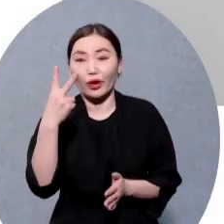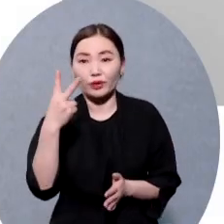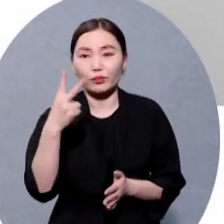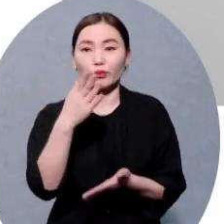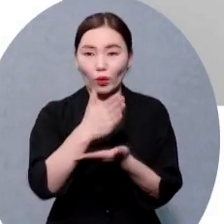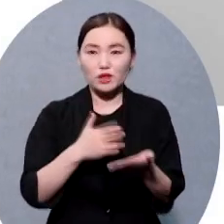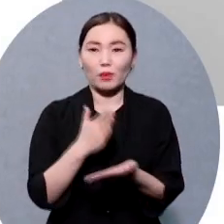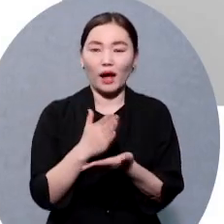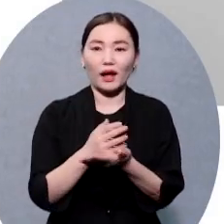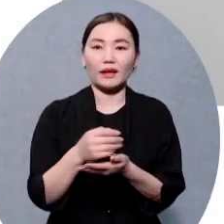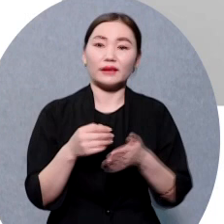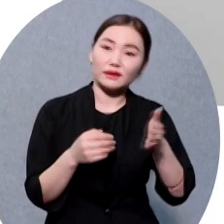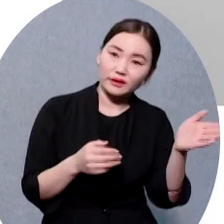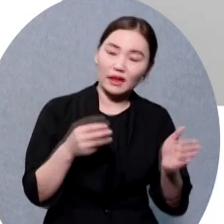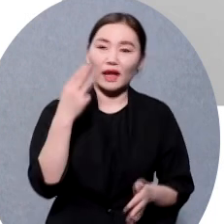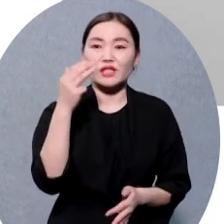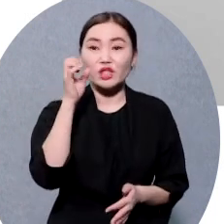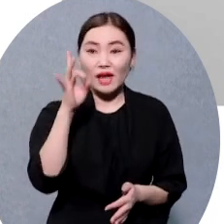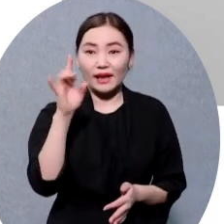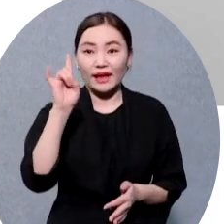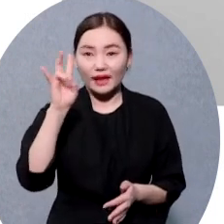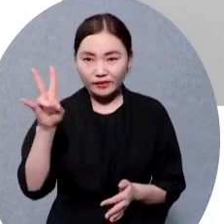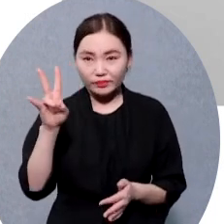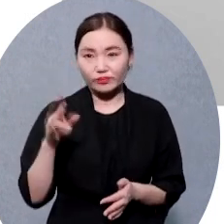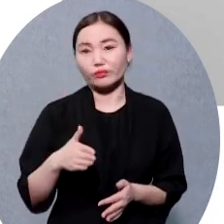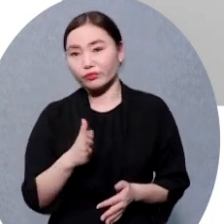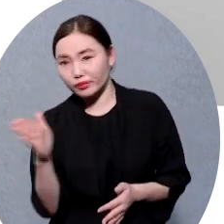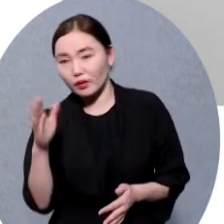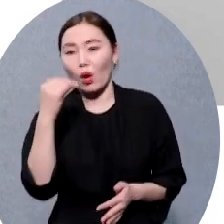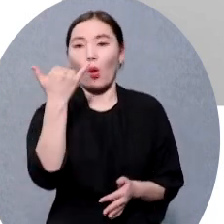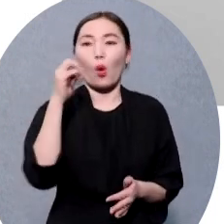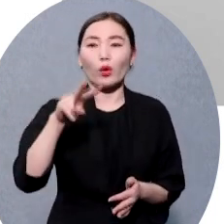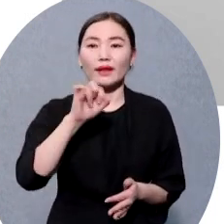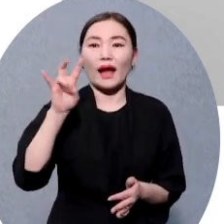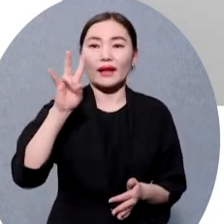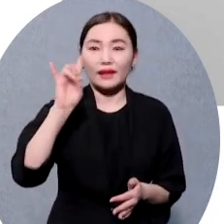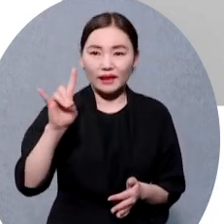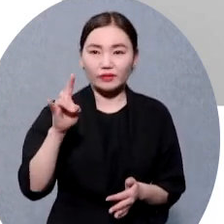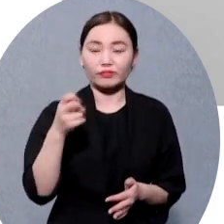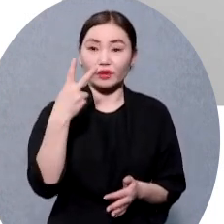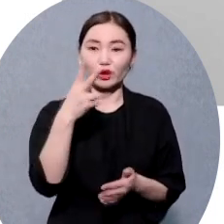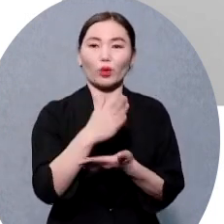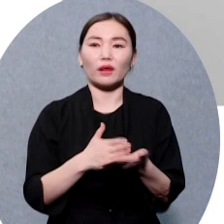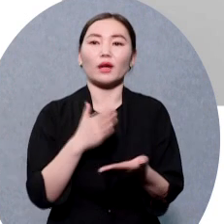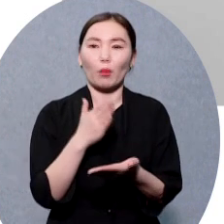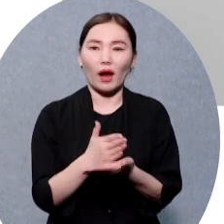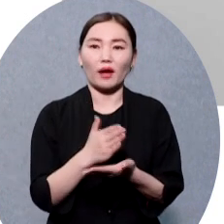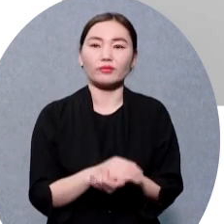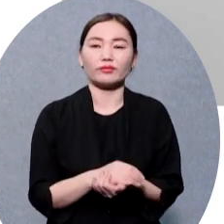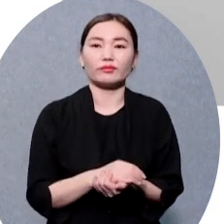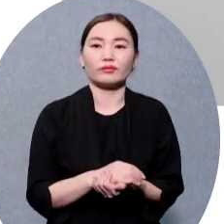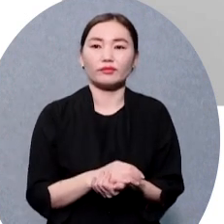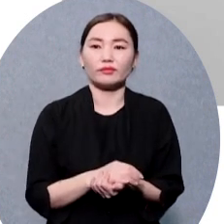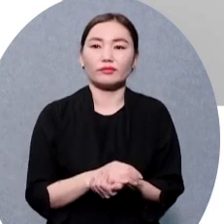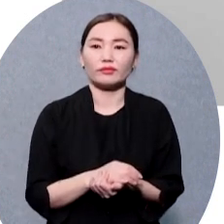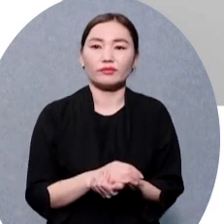урсгалтай. За бид нар бол шарын урсгалын энд одоо ярих гэдэг байгаа тийм ээ. Тэгэхээр шарын урсгалын одоо үндсэлсэн шинжилсэн хүн бол төвдийн